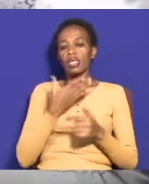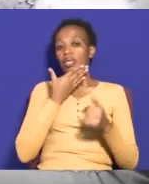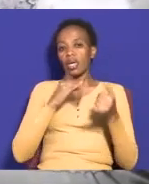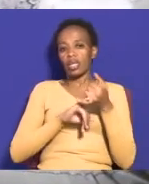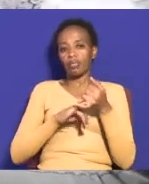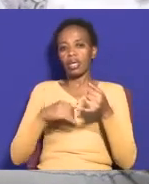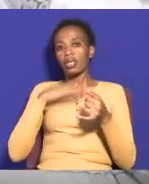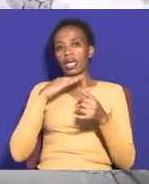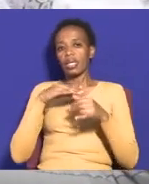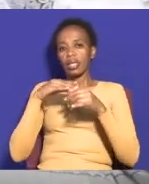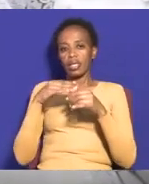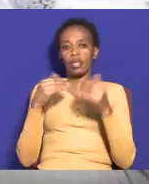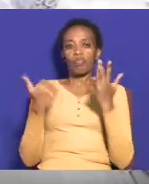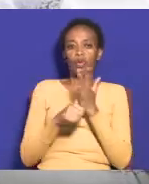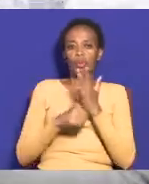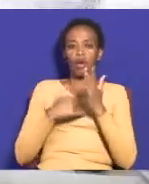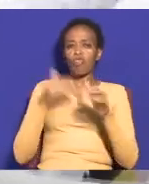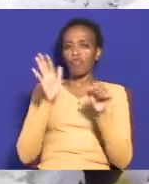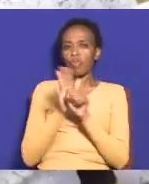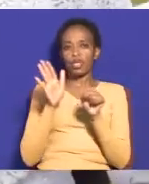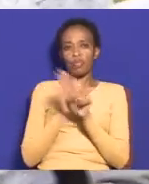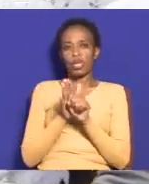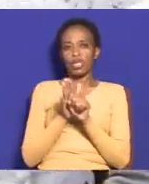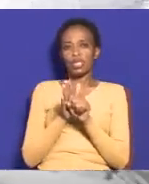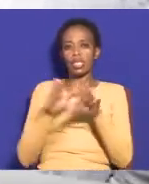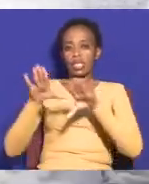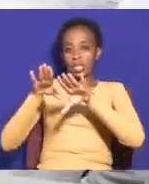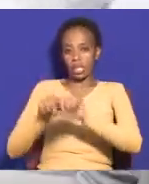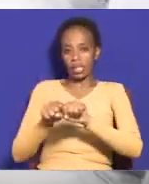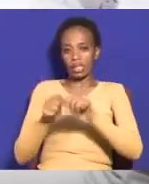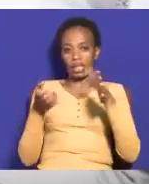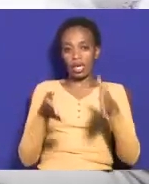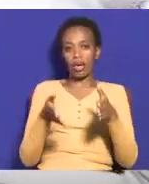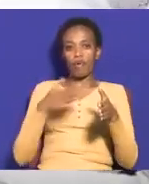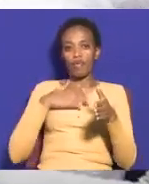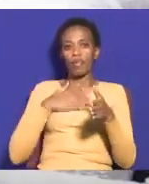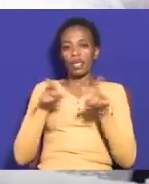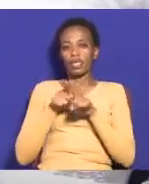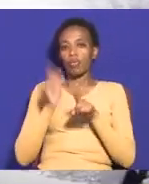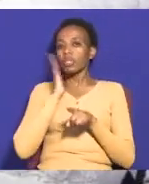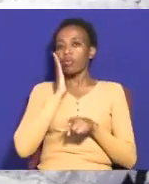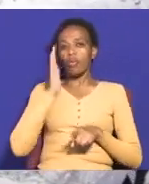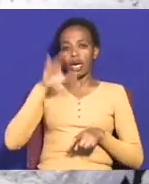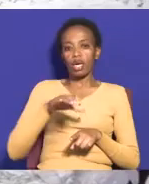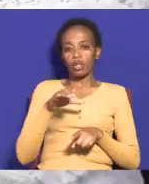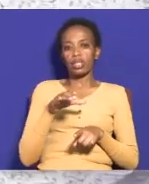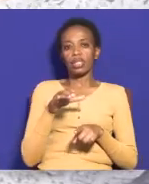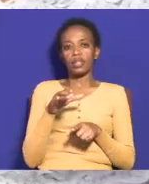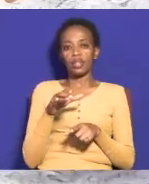ameenda, wanapatanga shida sana ya inheritance. Kwa hivyo mimi kama mama county